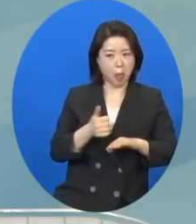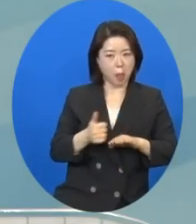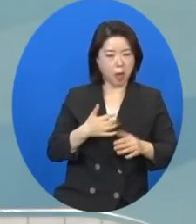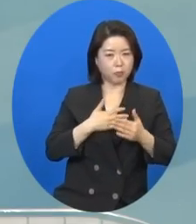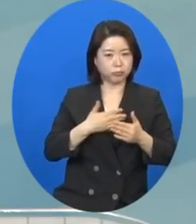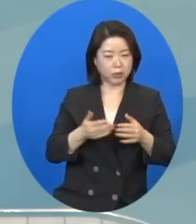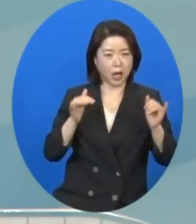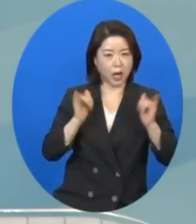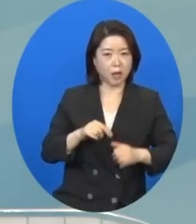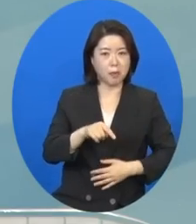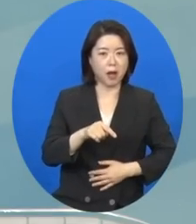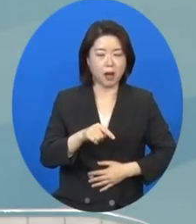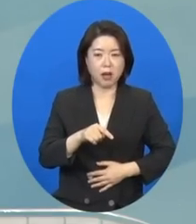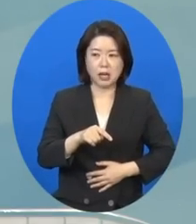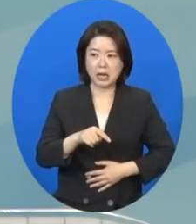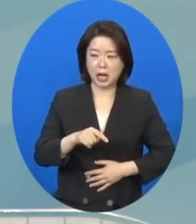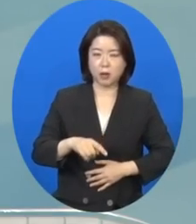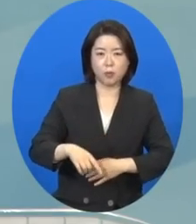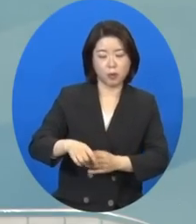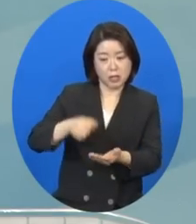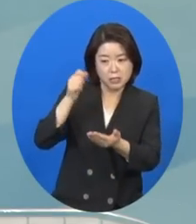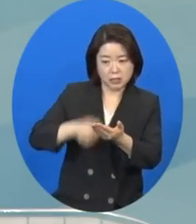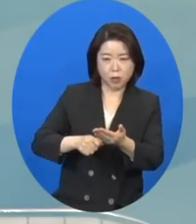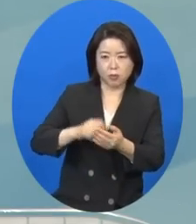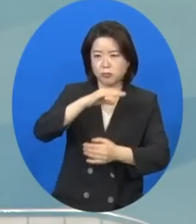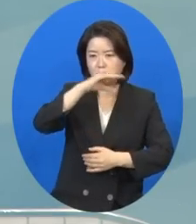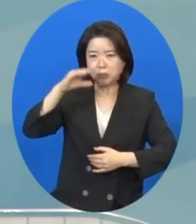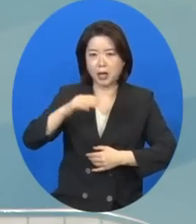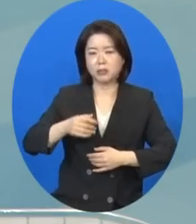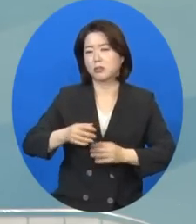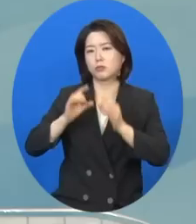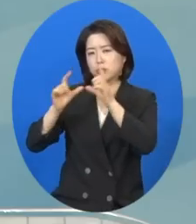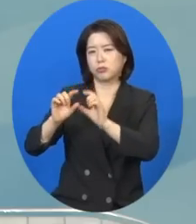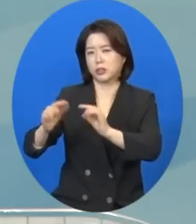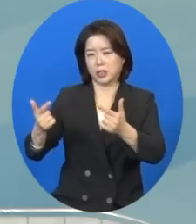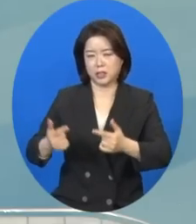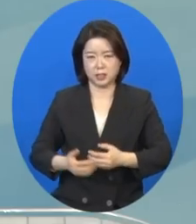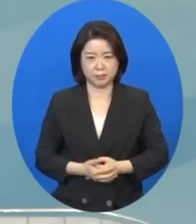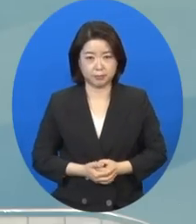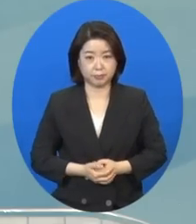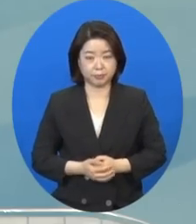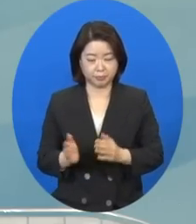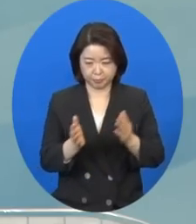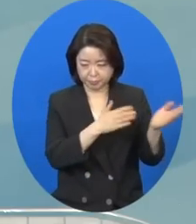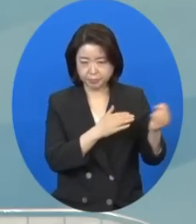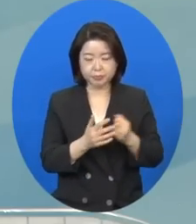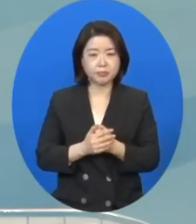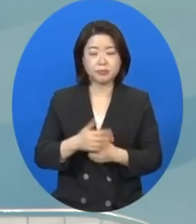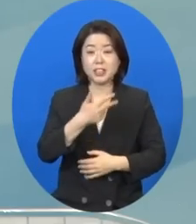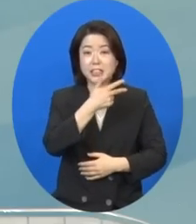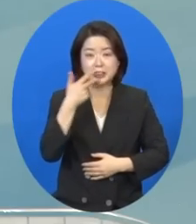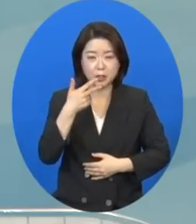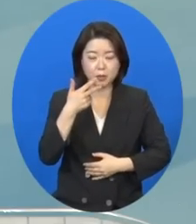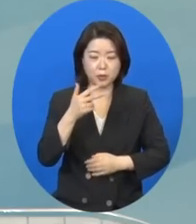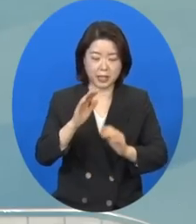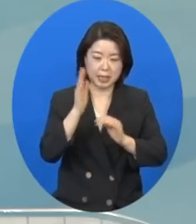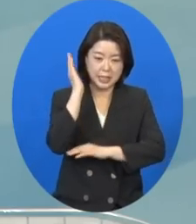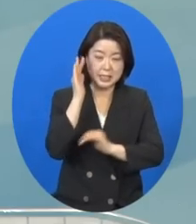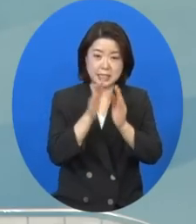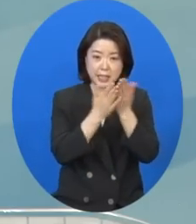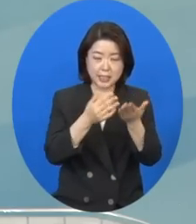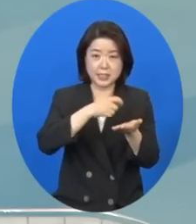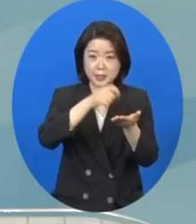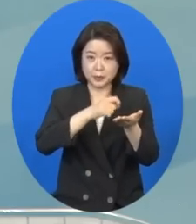불의한 사법 결정을 내리는 것입니다 영국의 추리소설 여자가였습니다 도로시 세이어스라는 분이 계신데